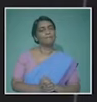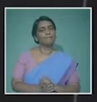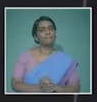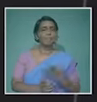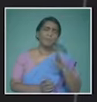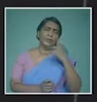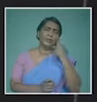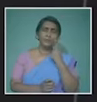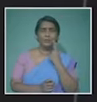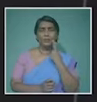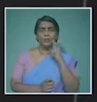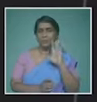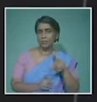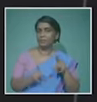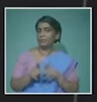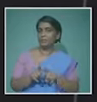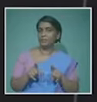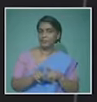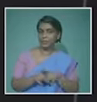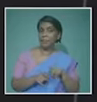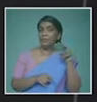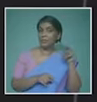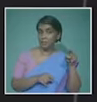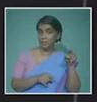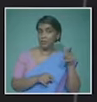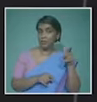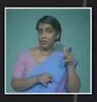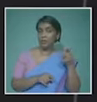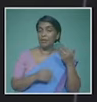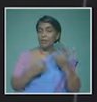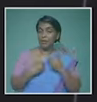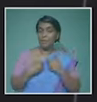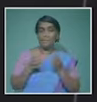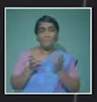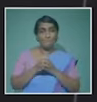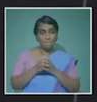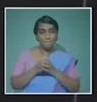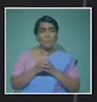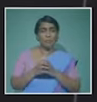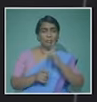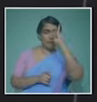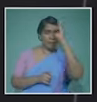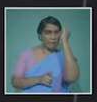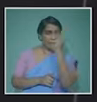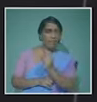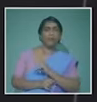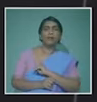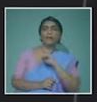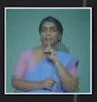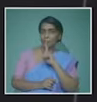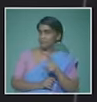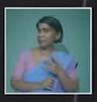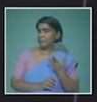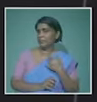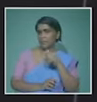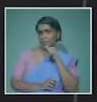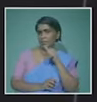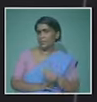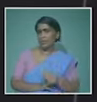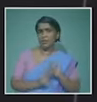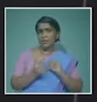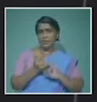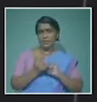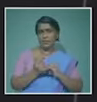சிவனேஸ்வரி அவர் தமிழ் மக்கள் விடுதலை புலிகள் கட்சி சாவக்கேடு என்று சொல்லியிருந்தார். உண்மையிலே தம்பி சாணக்கியனுக்கு தெரியுமே தெரியாது,